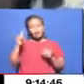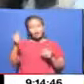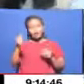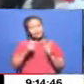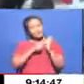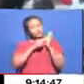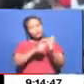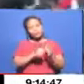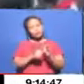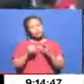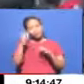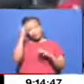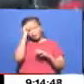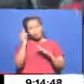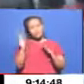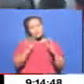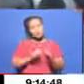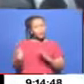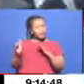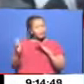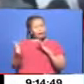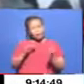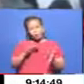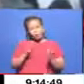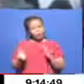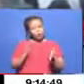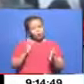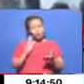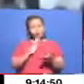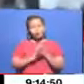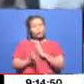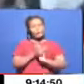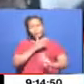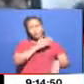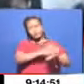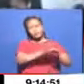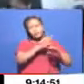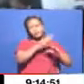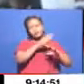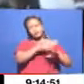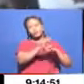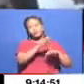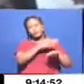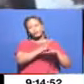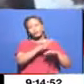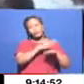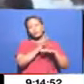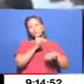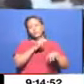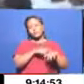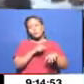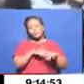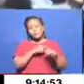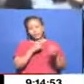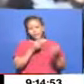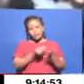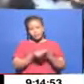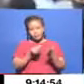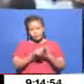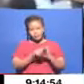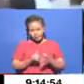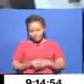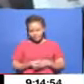kupanga serikali bila ya kuharibu pesa ya wananchi. Hatuna bilioni hamsini ya kupanga kazi